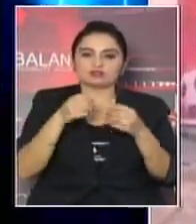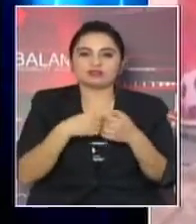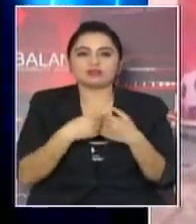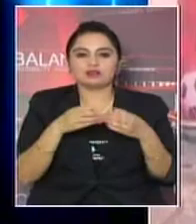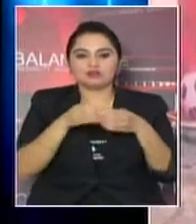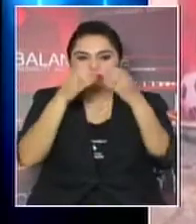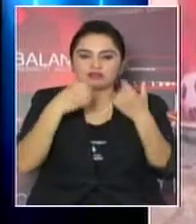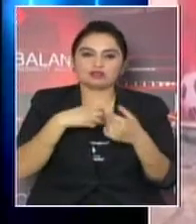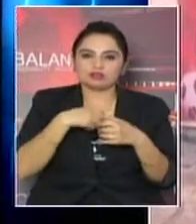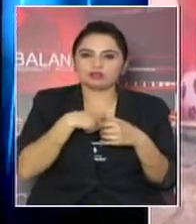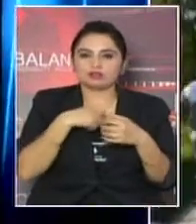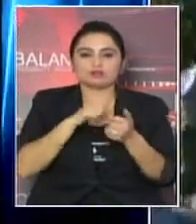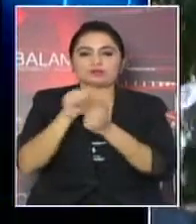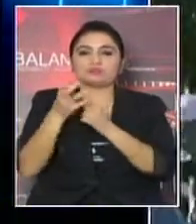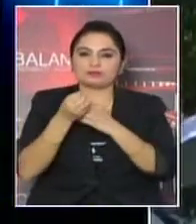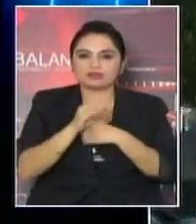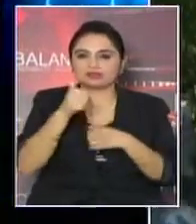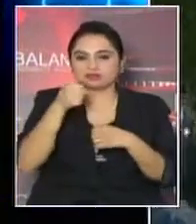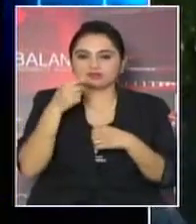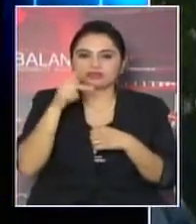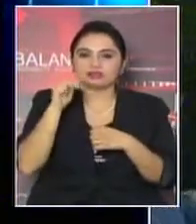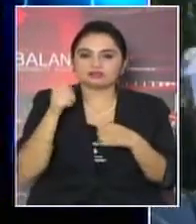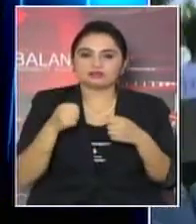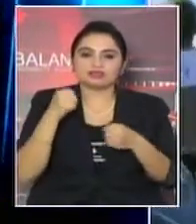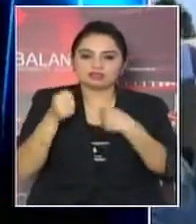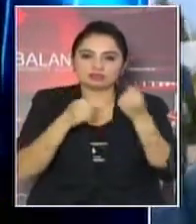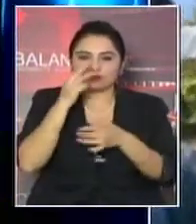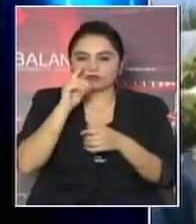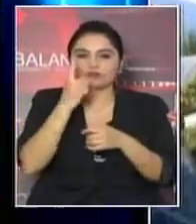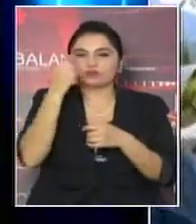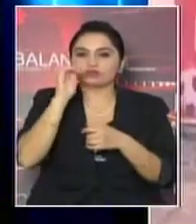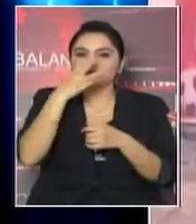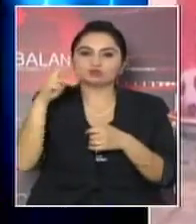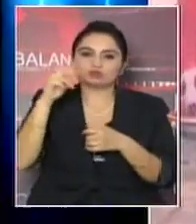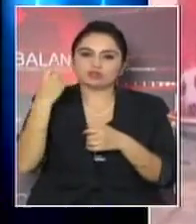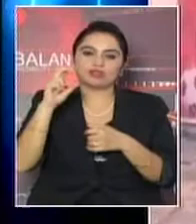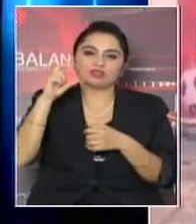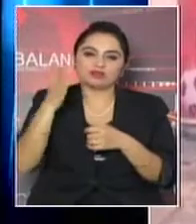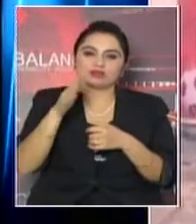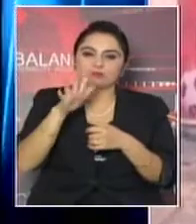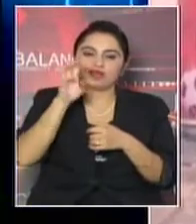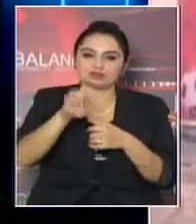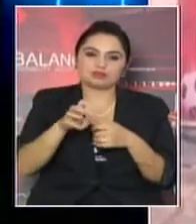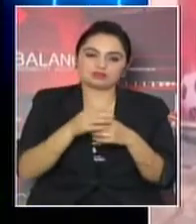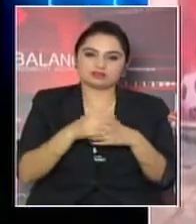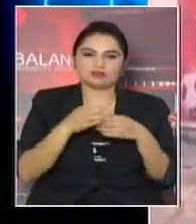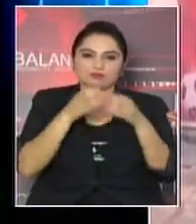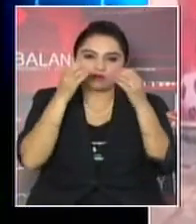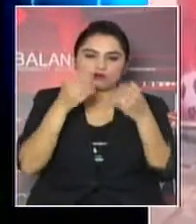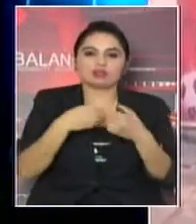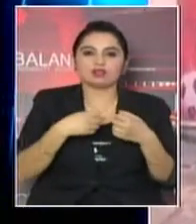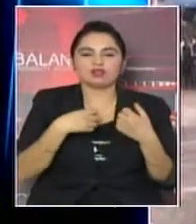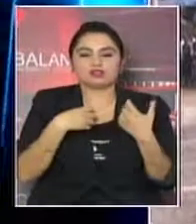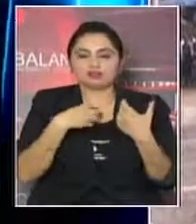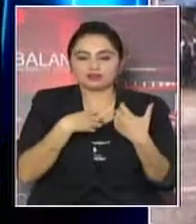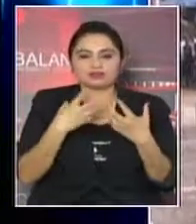र प्रमाणपत्र प्राप्त गरेको छ। 6 किलोमिटर खुल्ला सडक दौडतर्फ प्रथम सुरेन्द्र बस्नेतले 5,000 ट्रफी, मेडल र प्रमाणपत्र